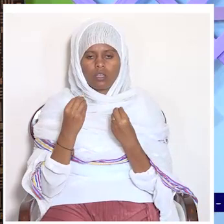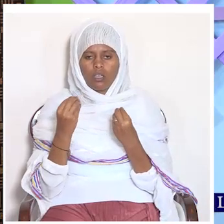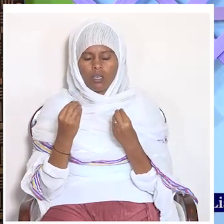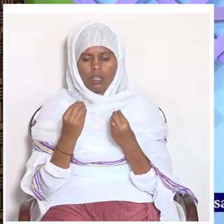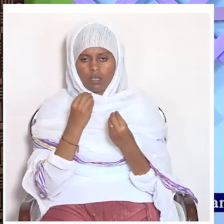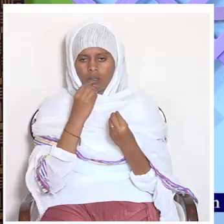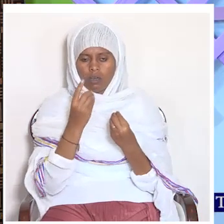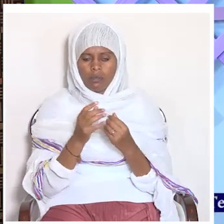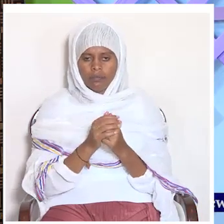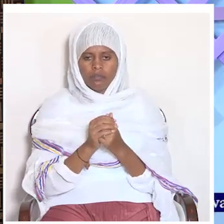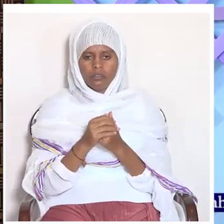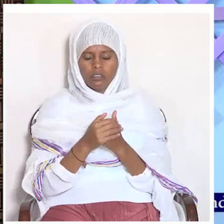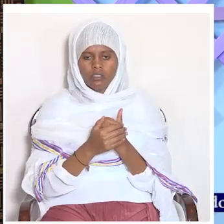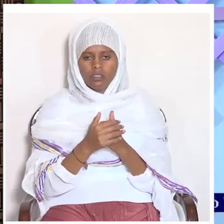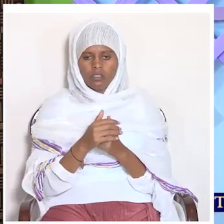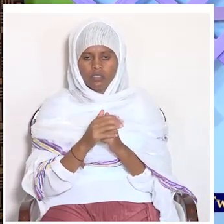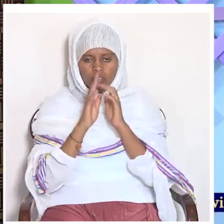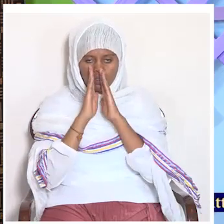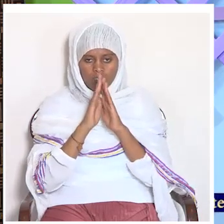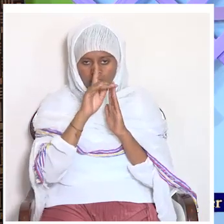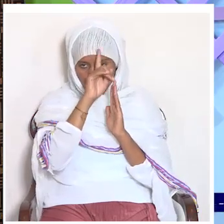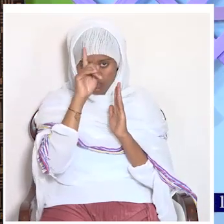ኣይኮነን። እንታይ ደኣ እንተተባሃለ